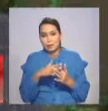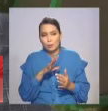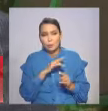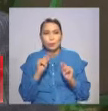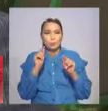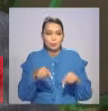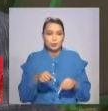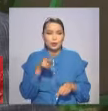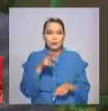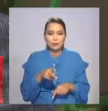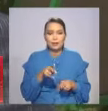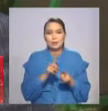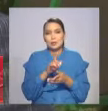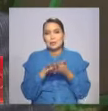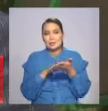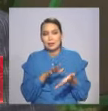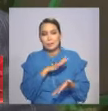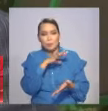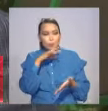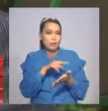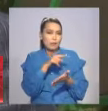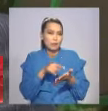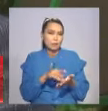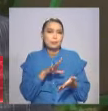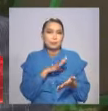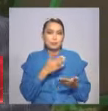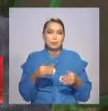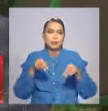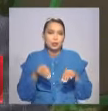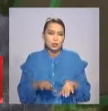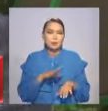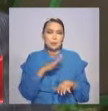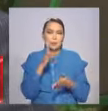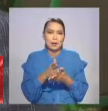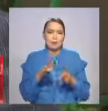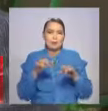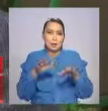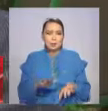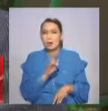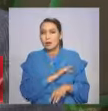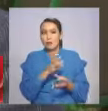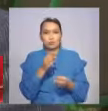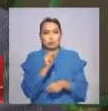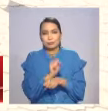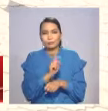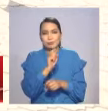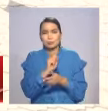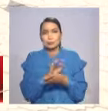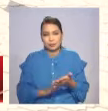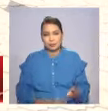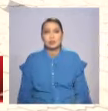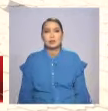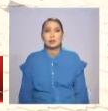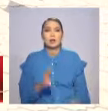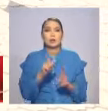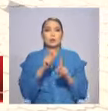около 2000 заявлений. Многие вопросы сельчан удается решить прямо на месте. Работа на этом не останавливается.